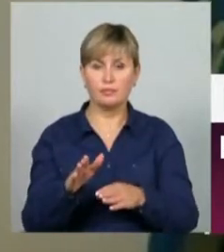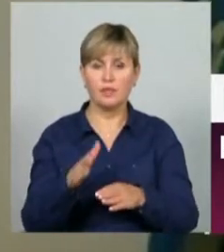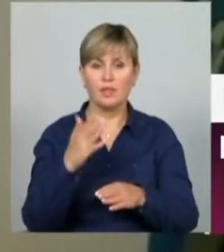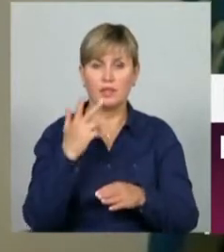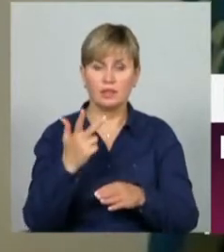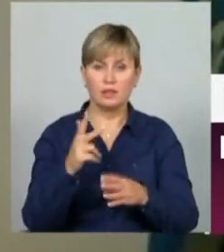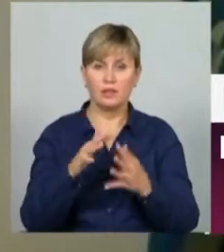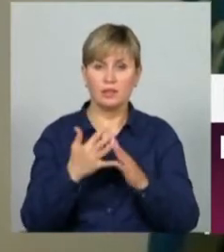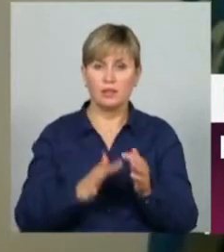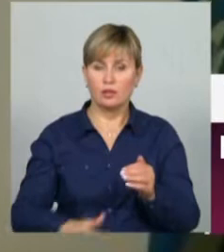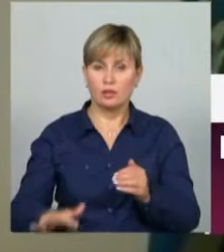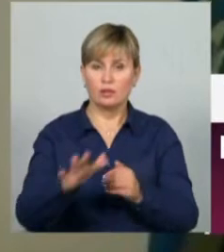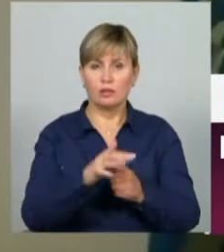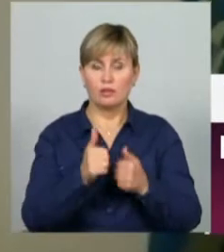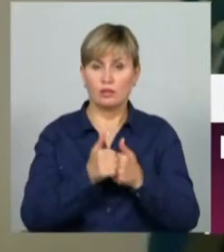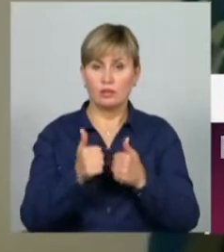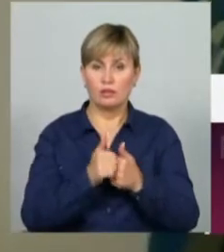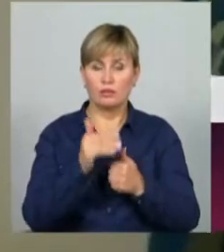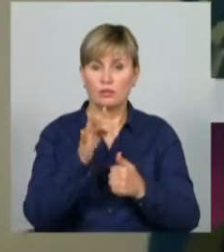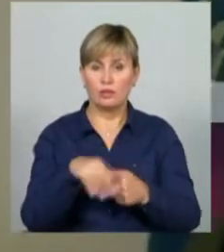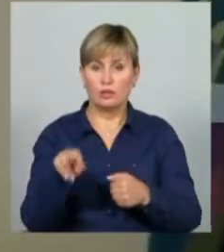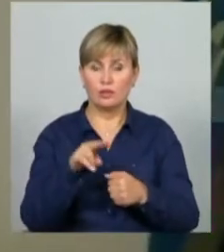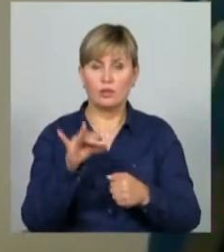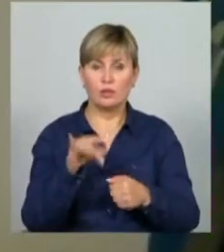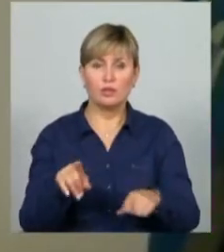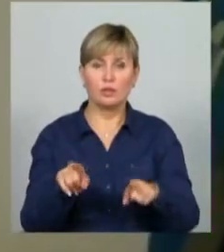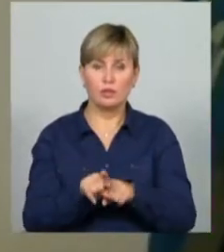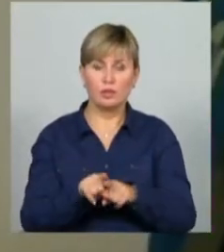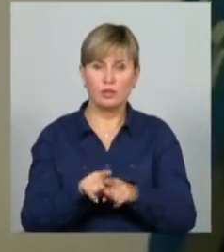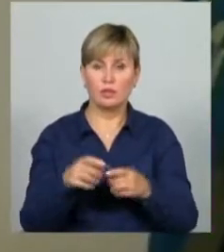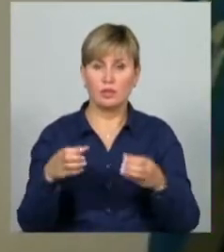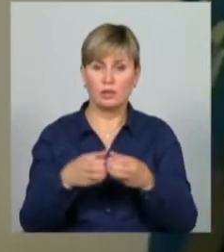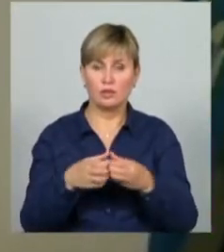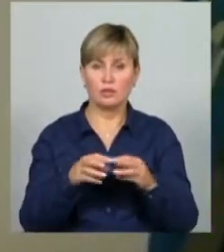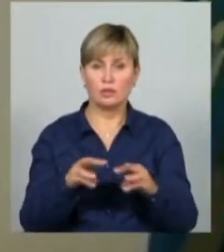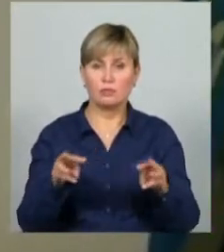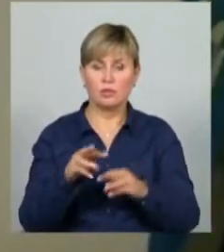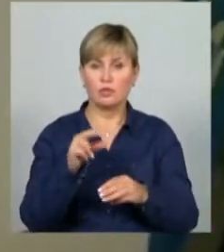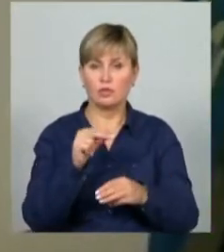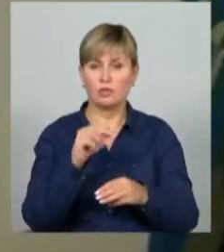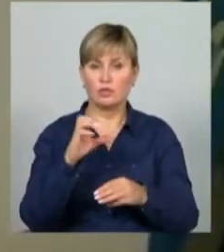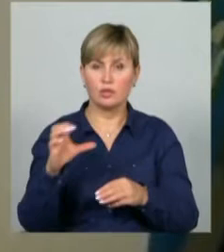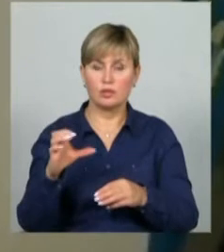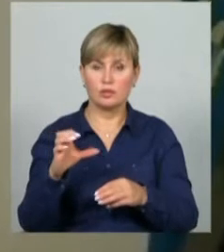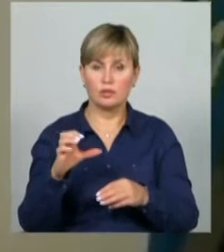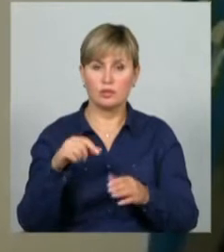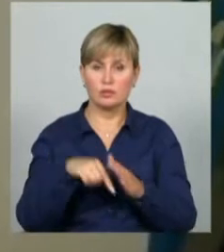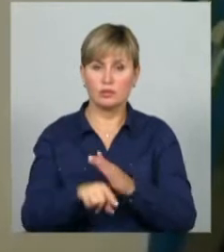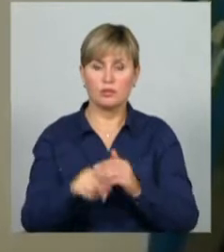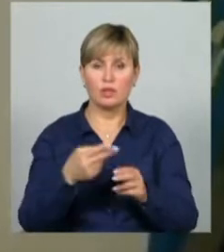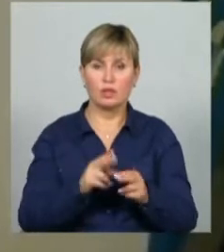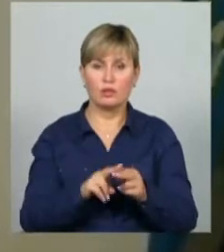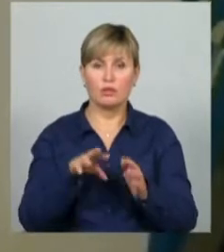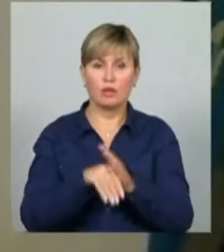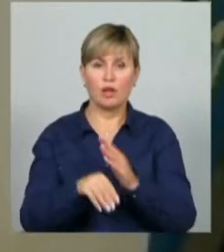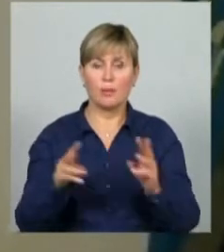три сельского округа, прилегающих к лесному фонду, а также сводный отряд департамента ПЧС Павлодарской области, который в